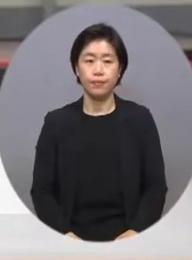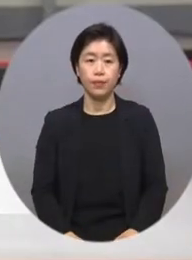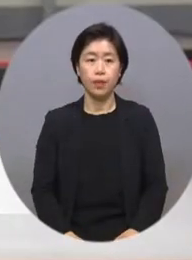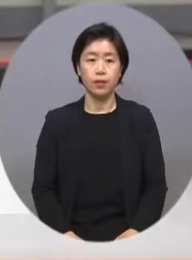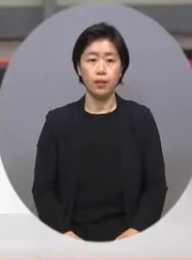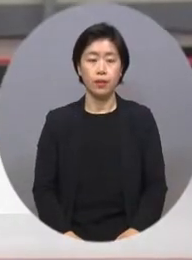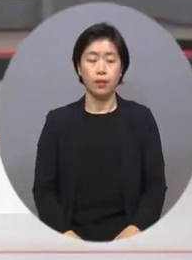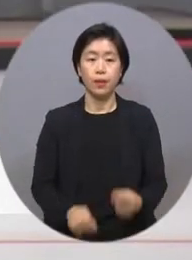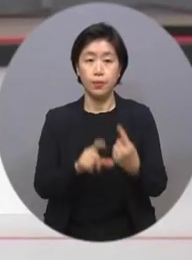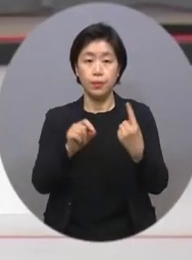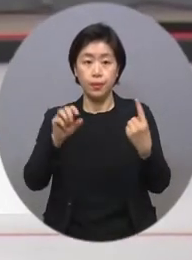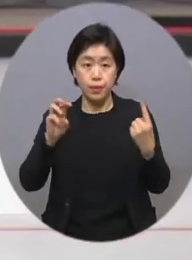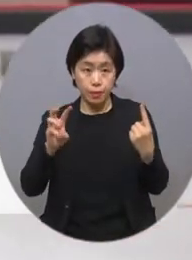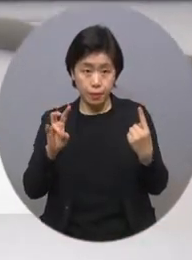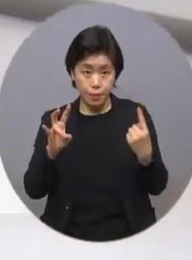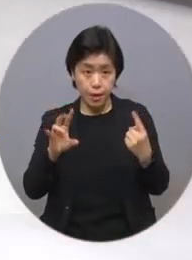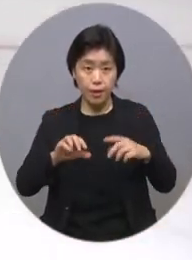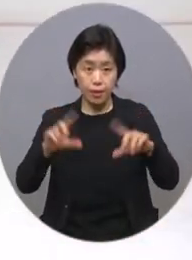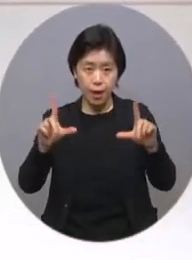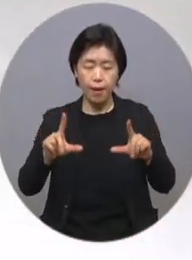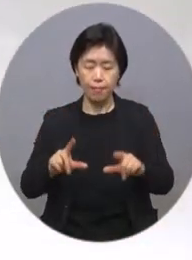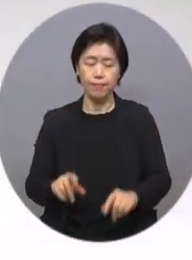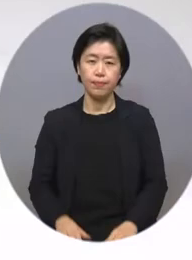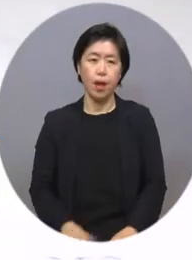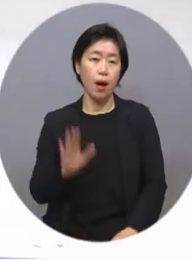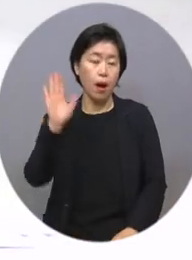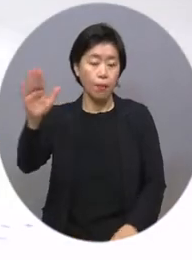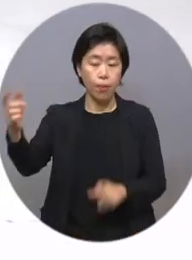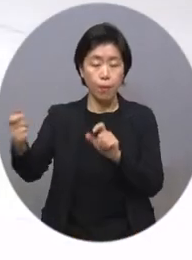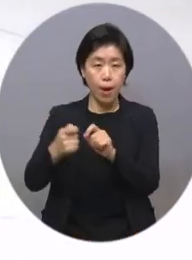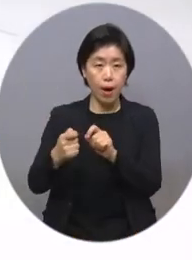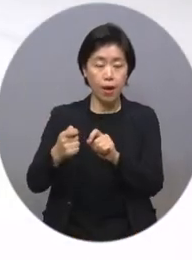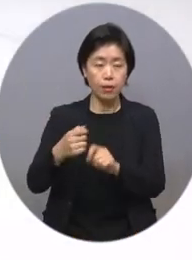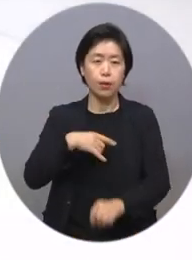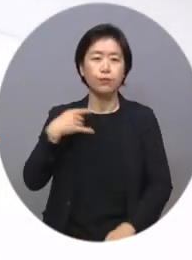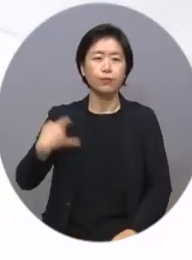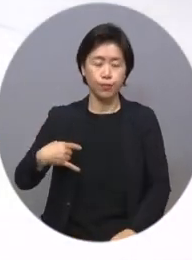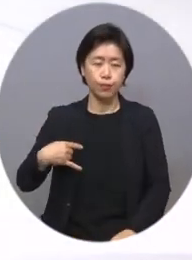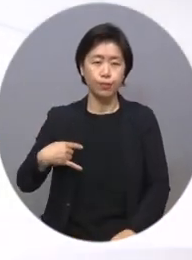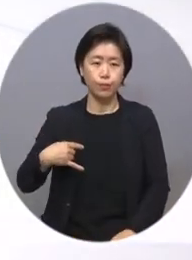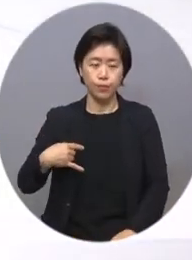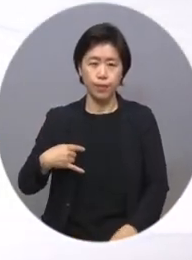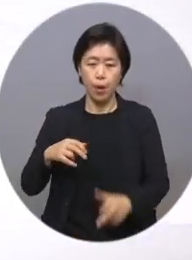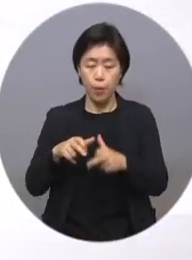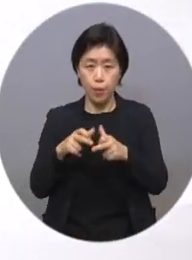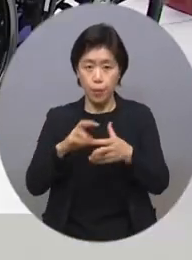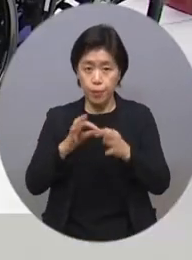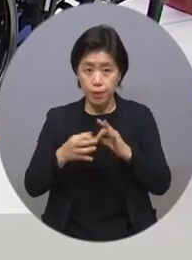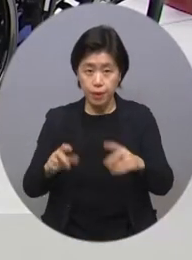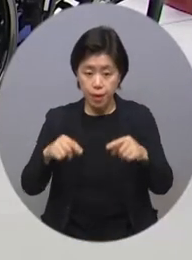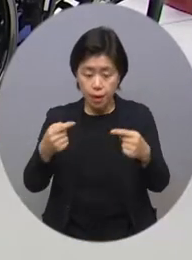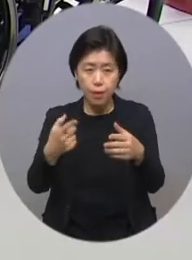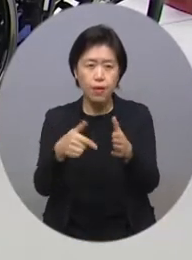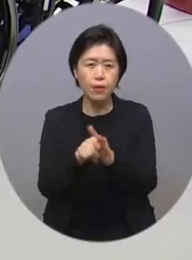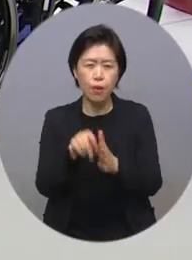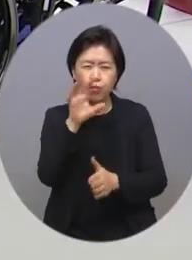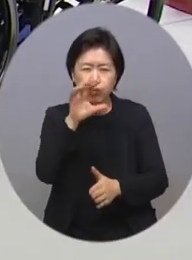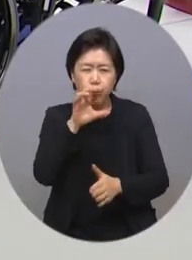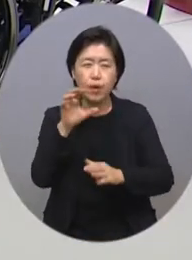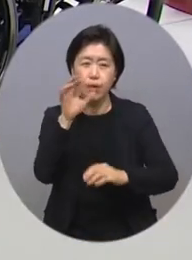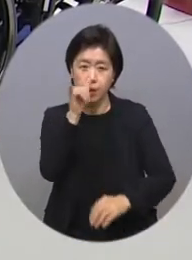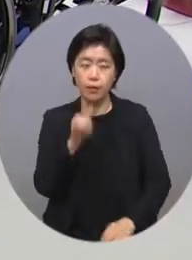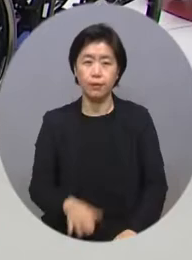컬링 대표팀은 베이징 동계 패럴림픽을 앞두고 본격적인 훈련에 돌입했습니다. 올해 휠체어